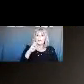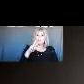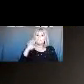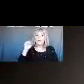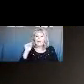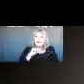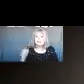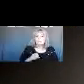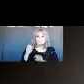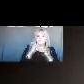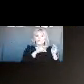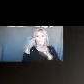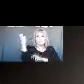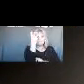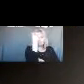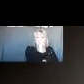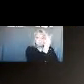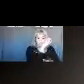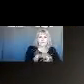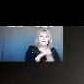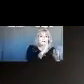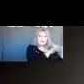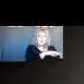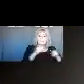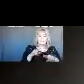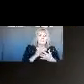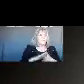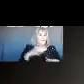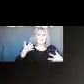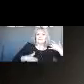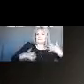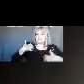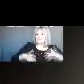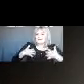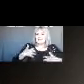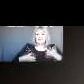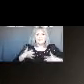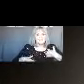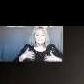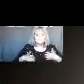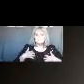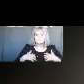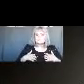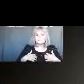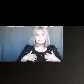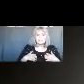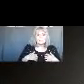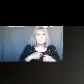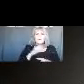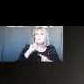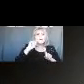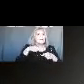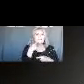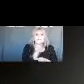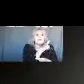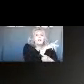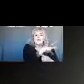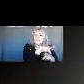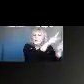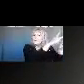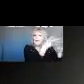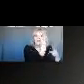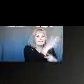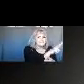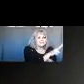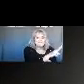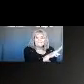Vira Nova is op reis deur Handelinge. En my mens, hierdie reis is opwindend. Beslis nie 'n reis wat jy enige ander